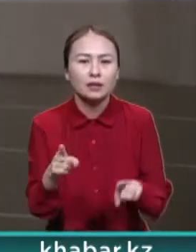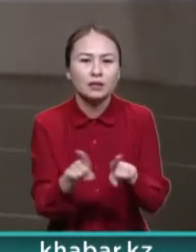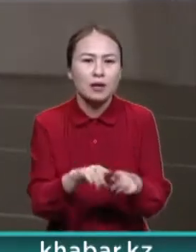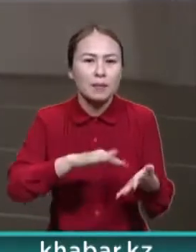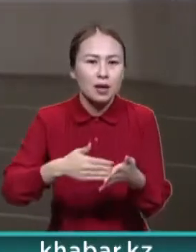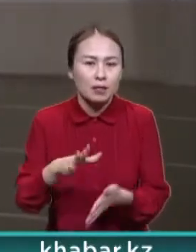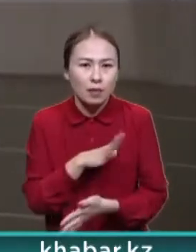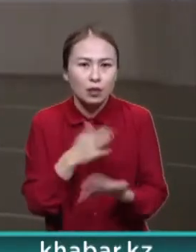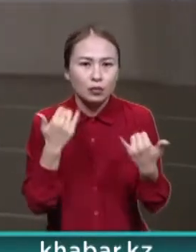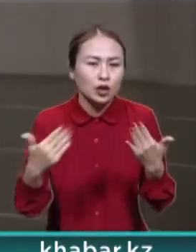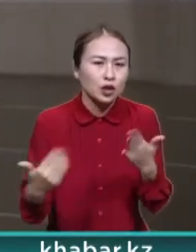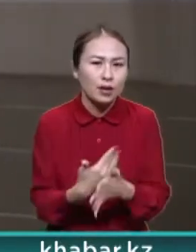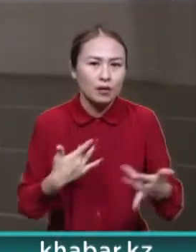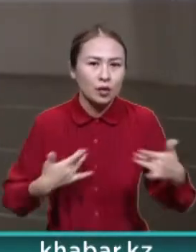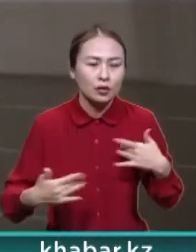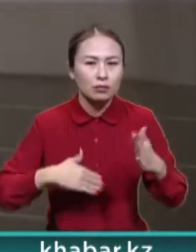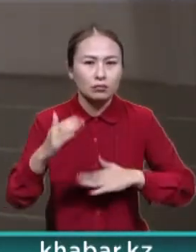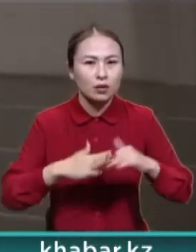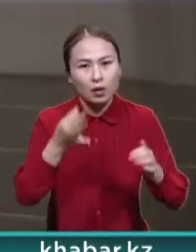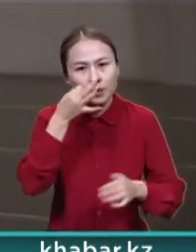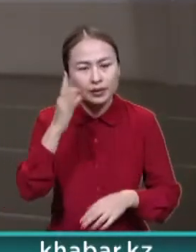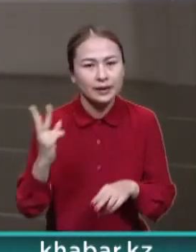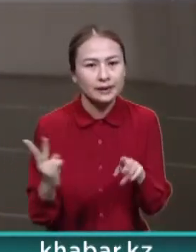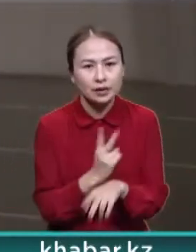қойылған. Бүгінгі жаңа қойылым тәжірибемізде екінші рет.